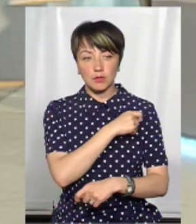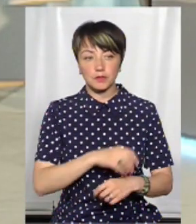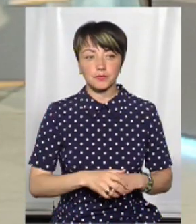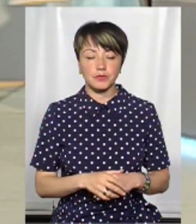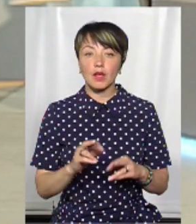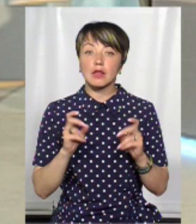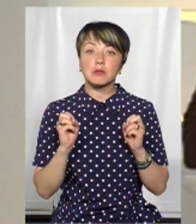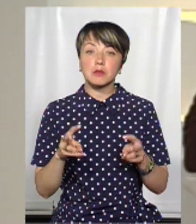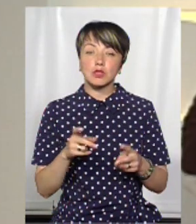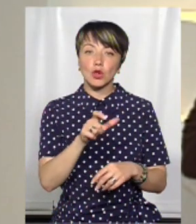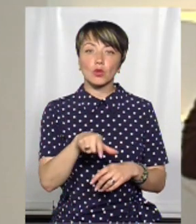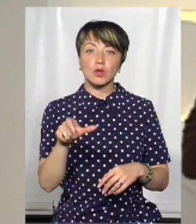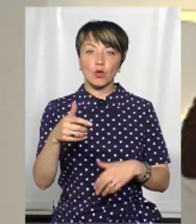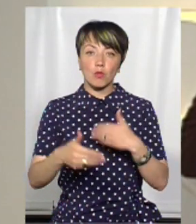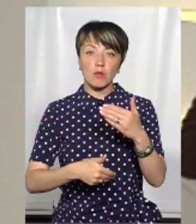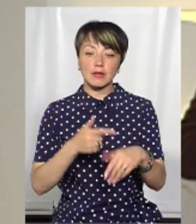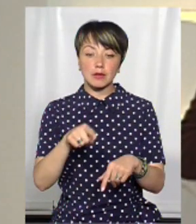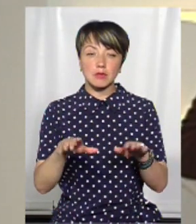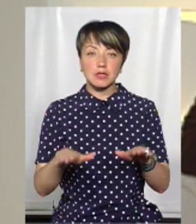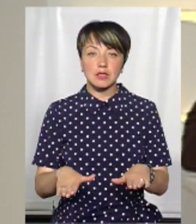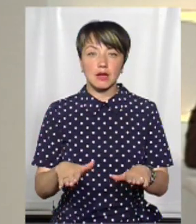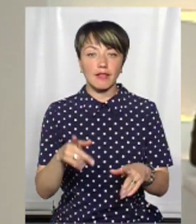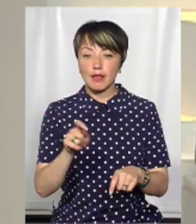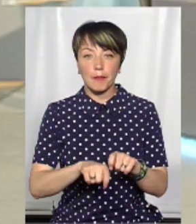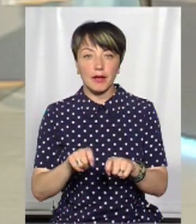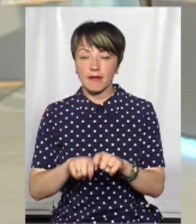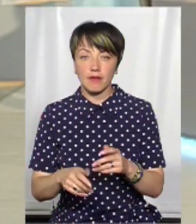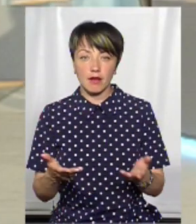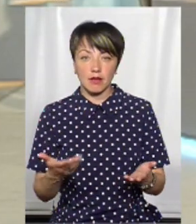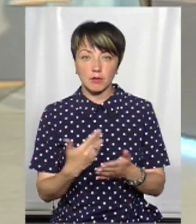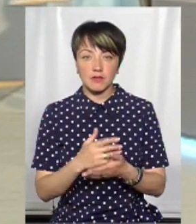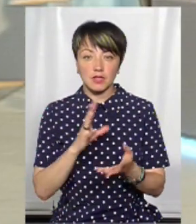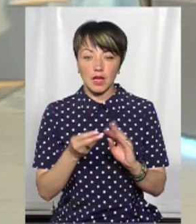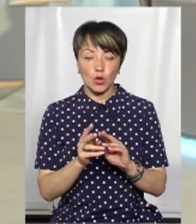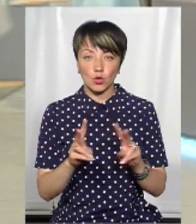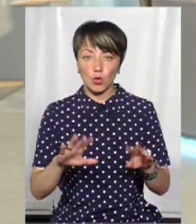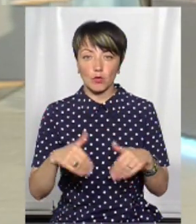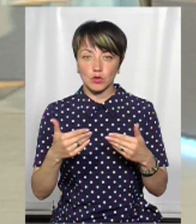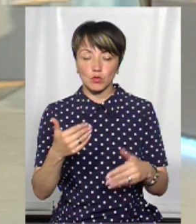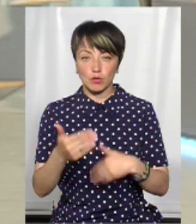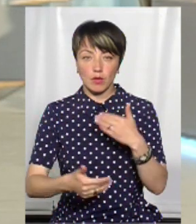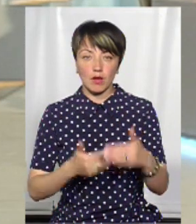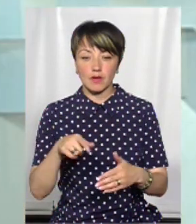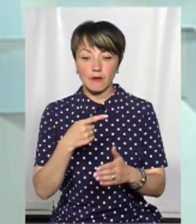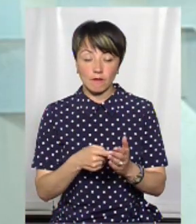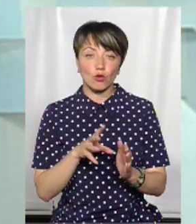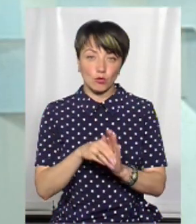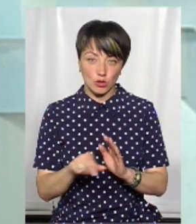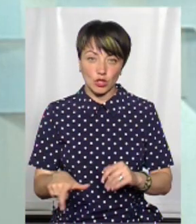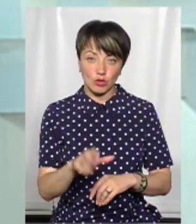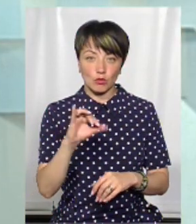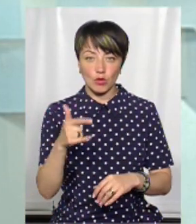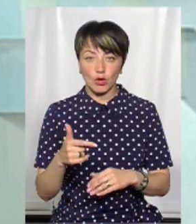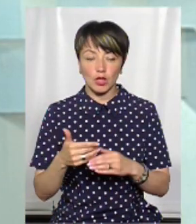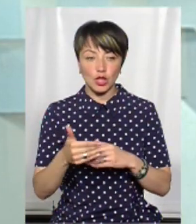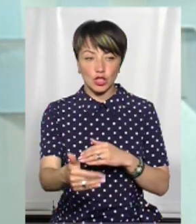А наскільки небезпечно для людей купатися в тих місцях, які ви не перевіряєте, які взагалі ніхто не рекомендує для плавання? В тому числі на Південному